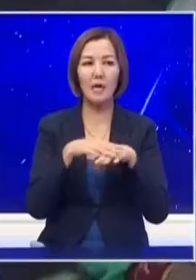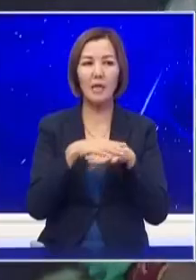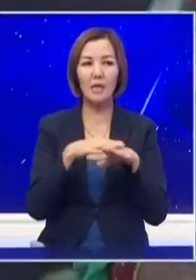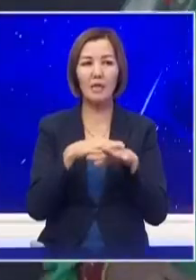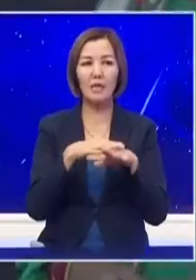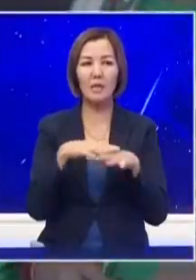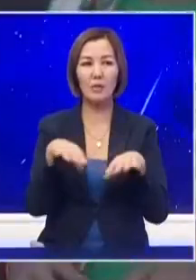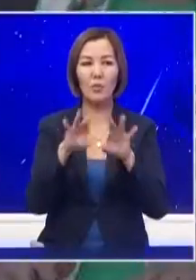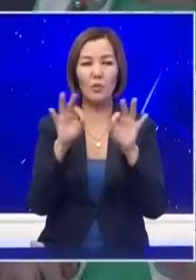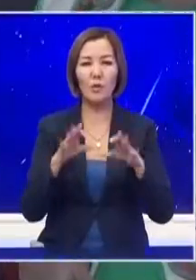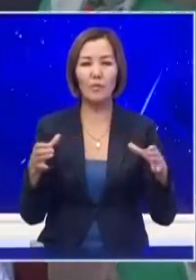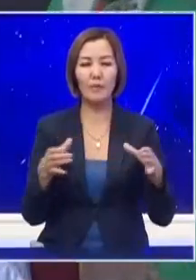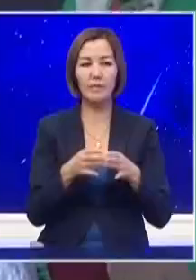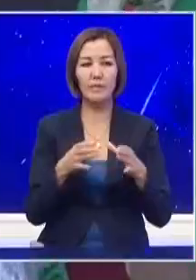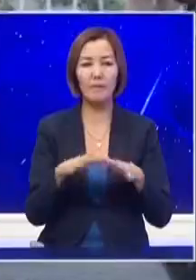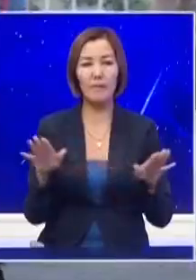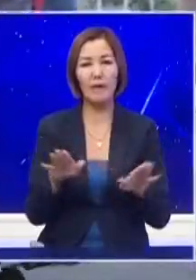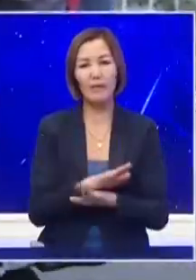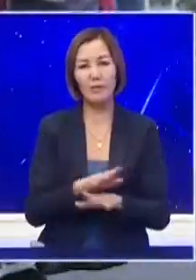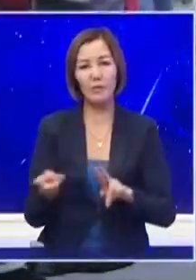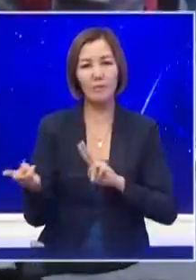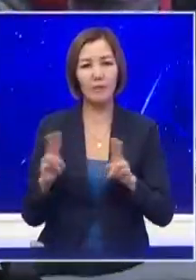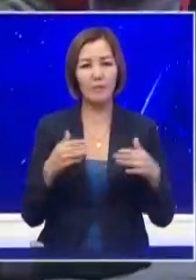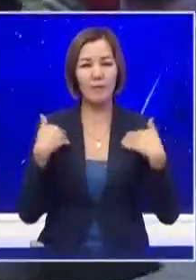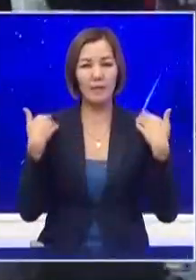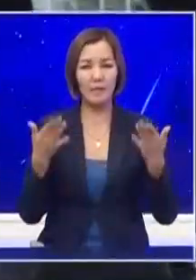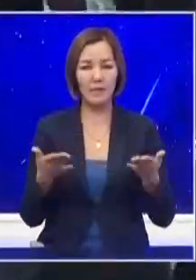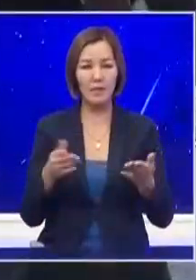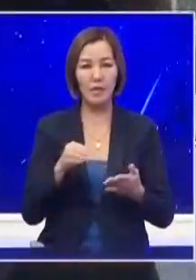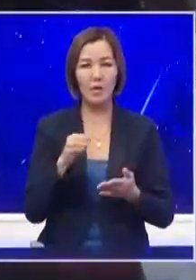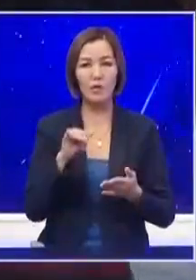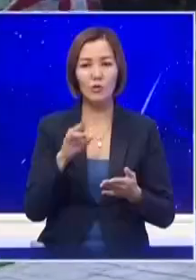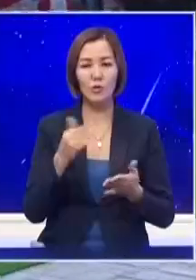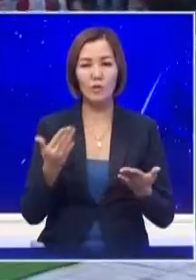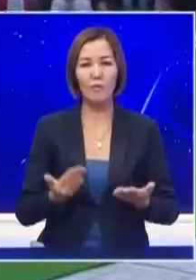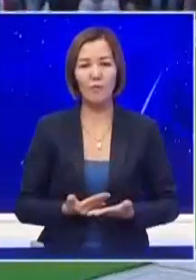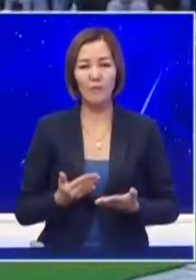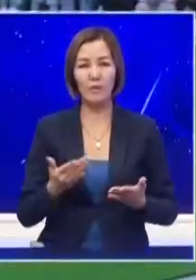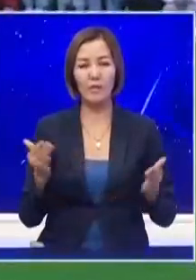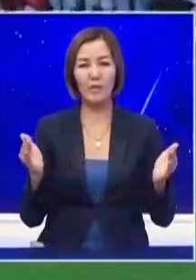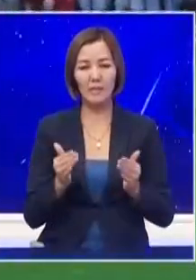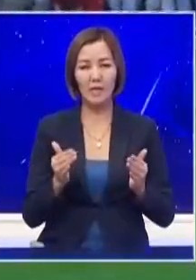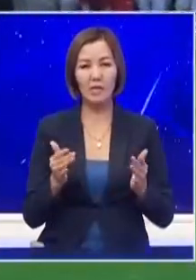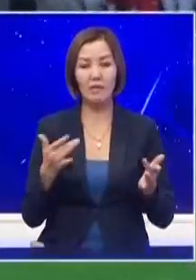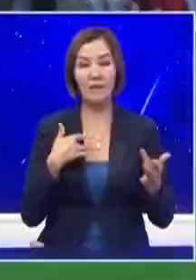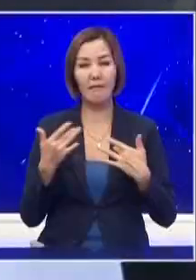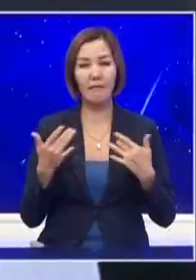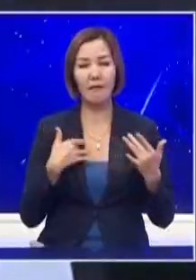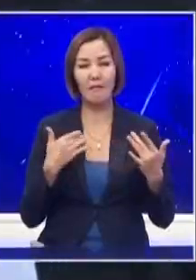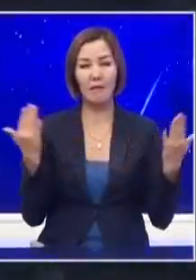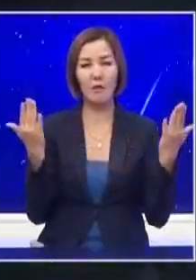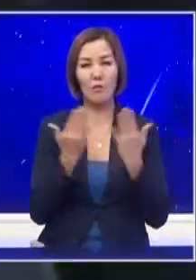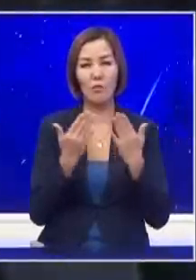кешті. Өнерпаздар халық әндерінен шашу шашып, ұлттық би биледі. Темірбек Жүргенов өмірінен алынған қысқаша тарихи театрландырылған қойылым